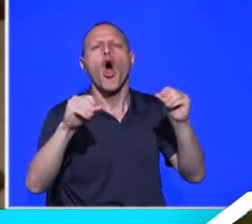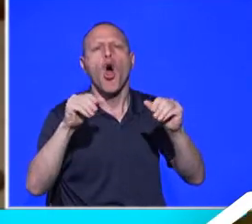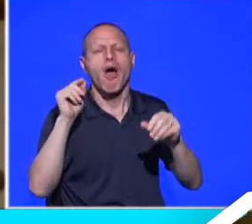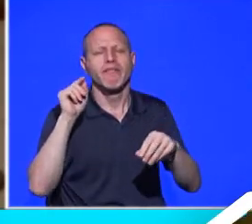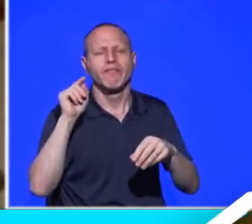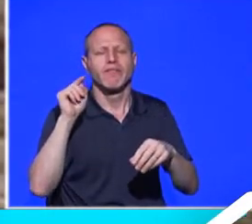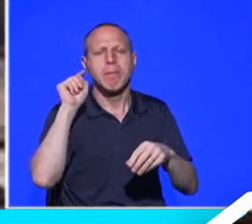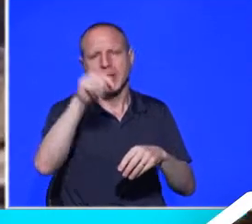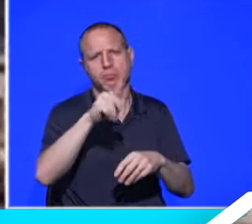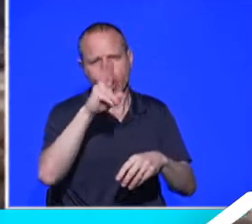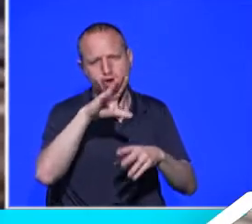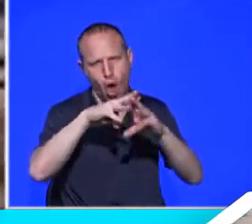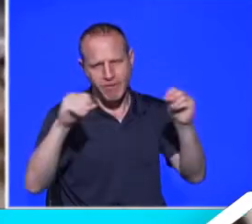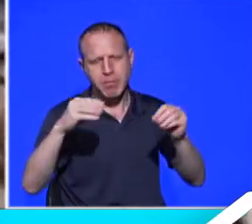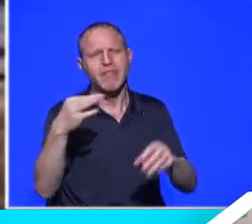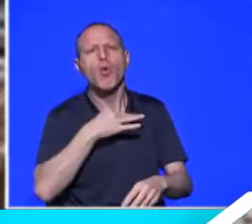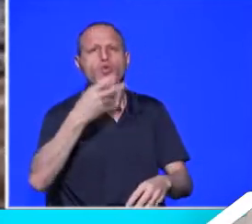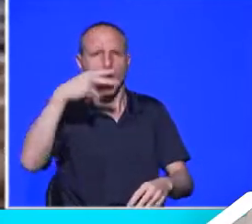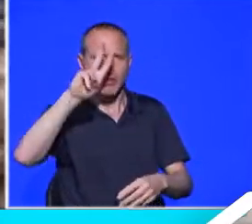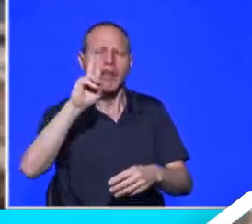שנפגעו יותר וכאלה שנפגעו פחות.